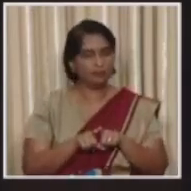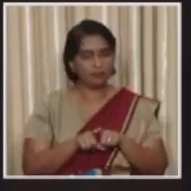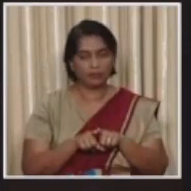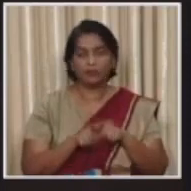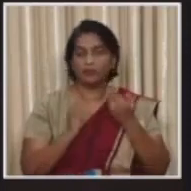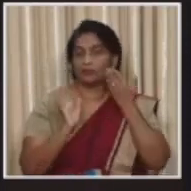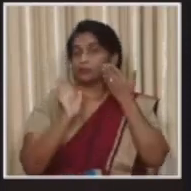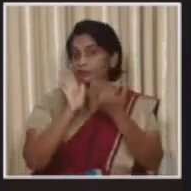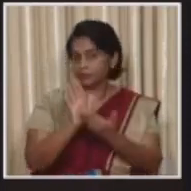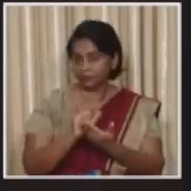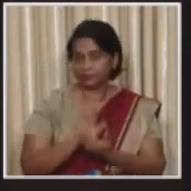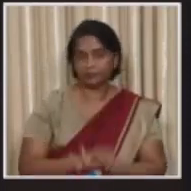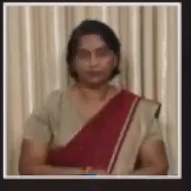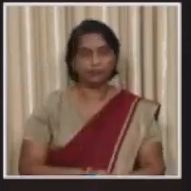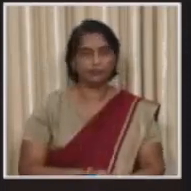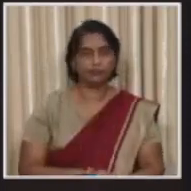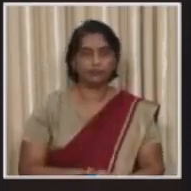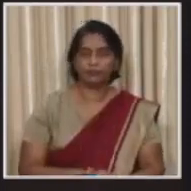ඉදිරිපත් කරන්න.